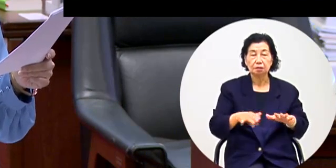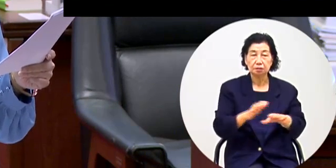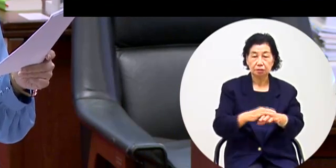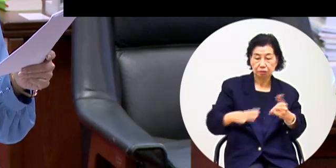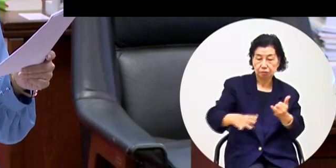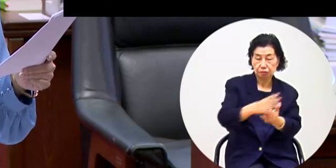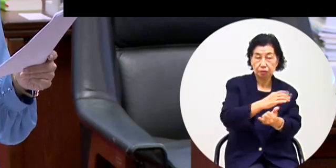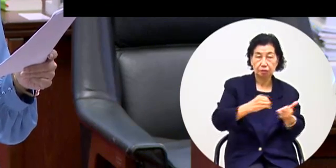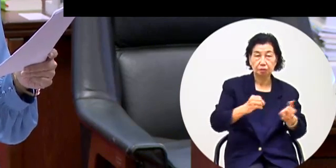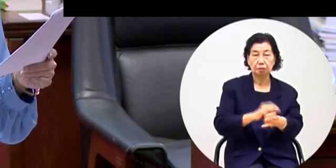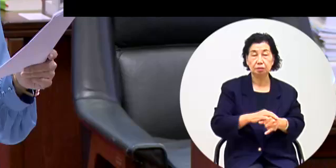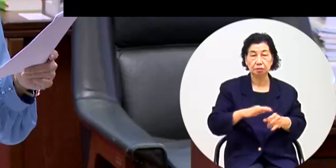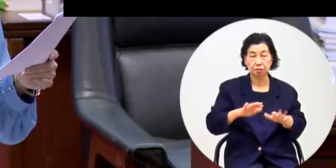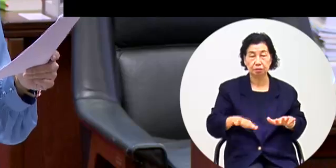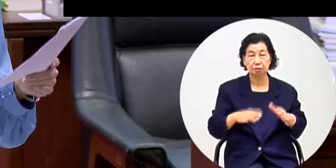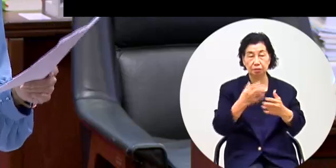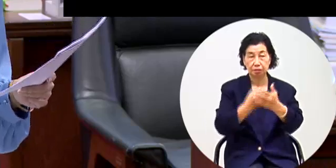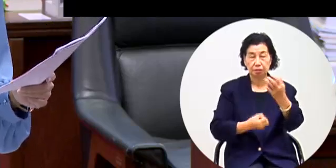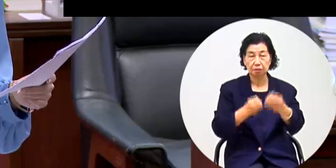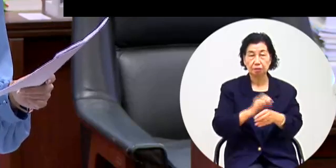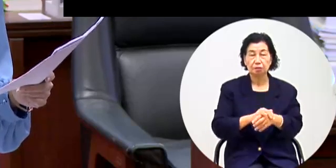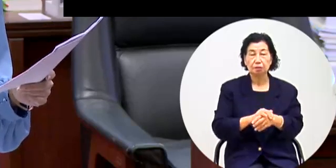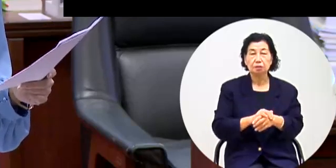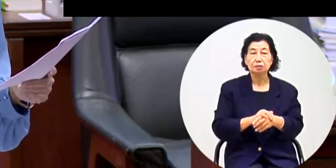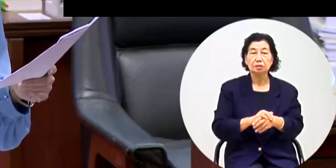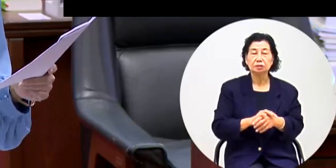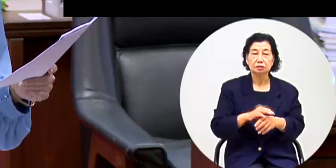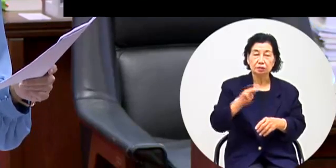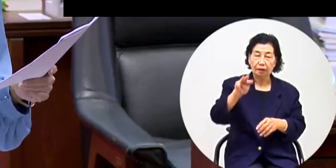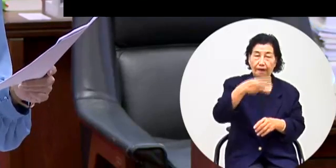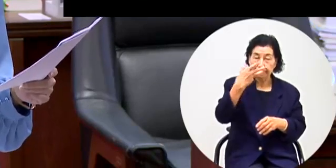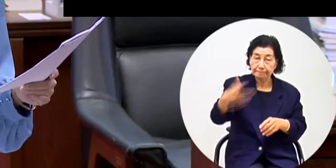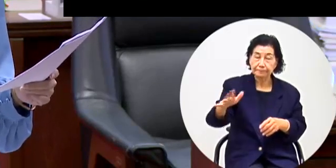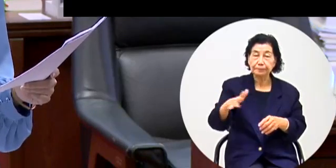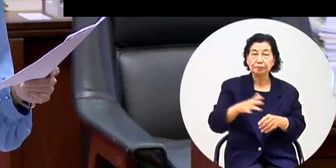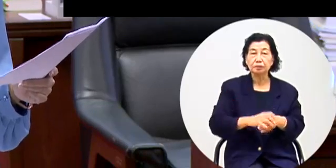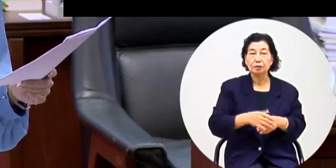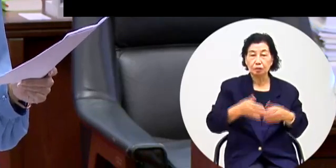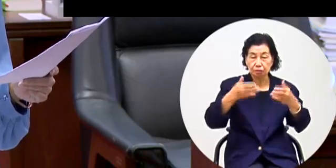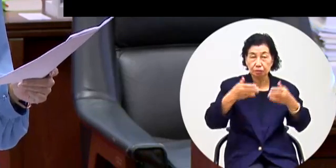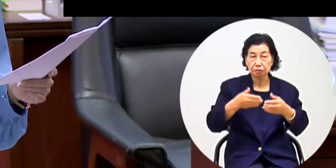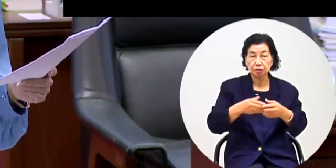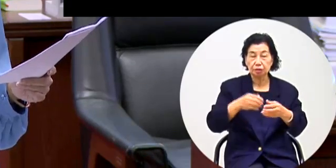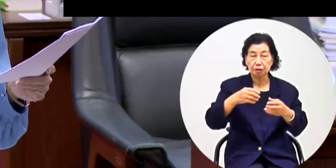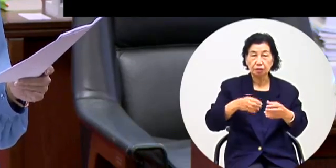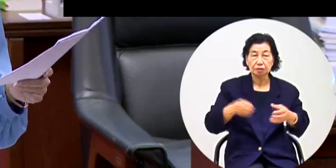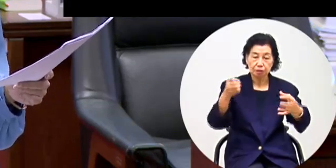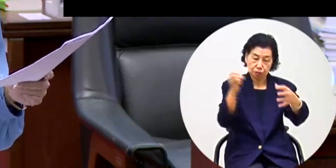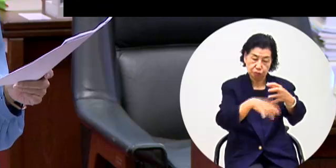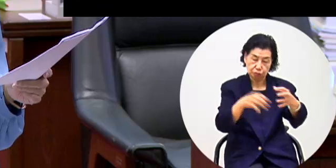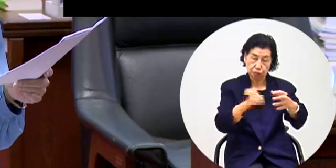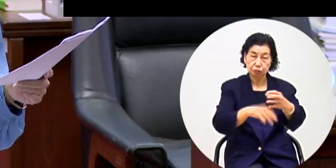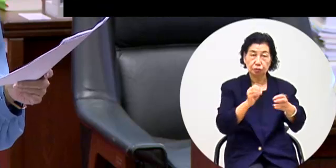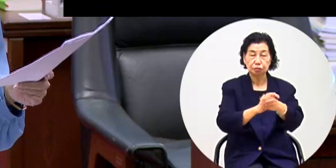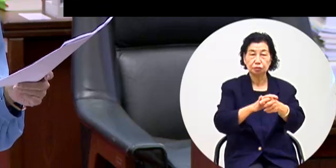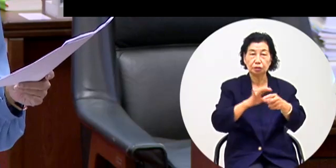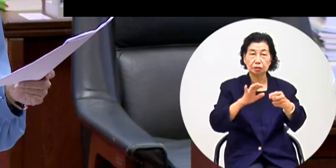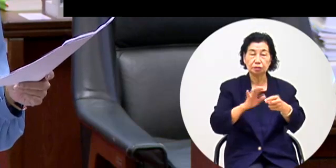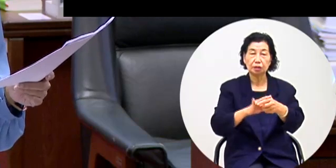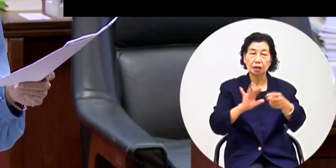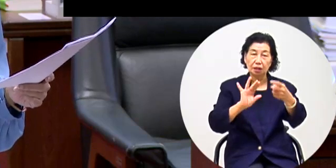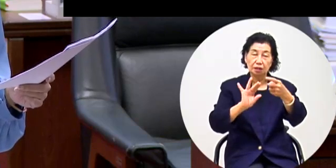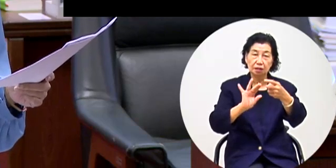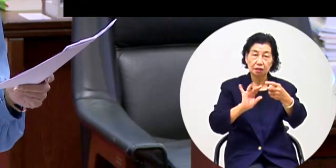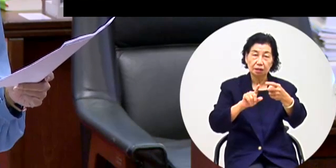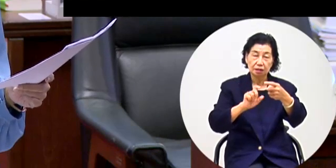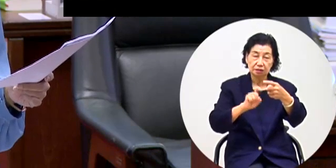万立方公尺的这个容量，大概原先设计容量的大概1/10强左右而已，就说等于跟全台